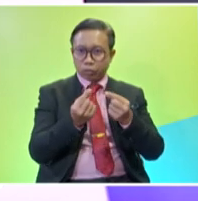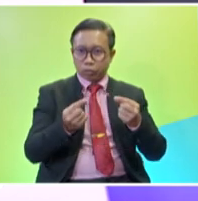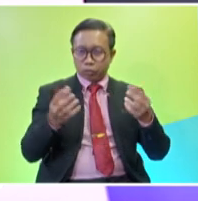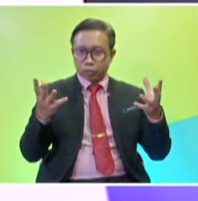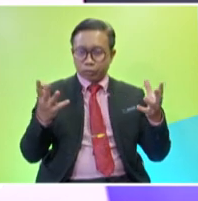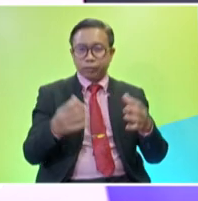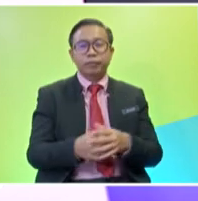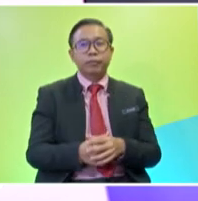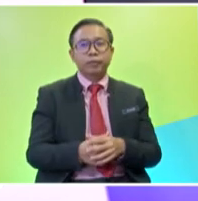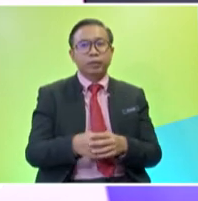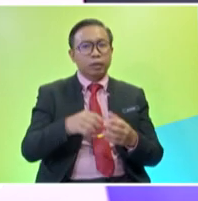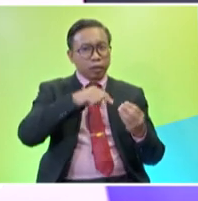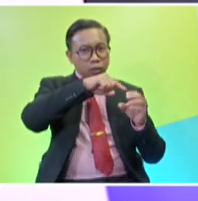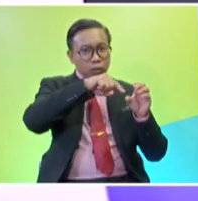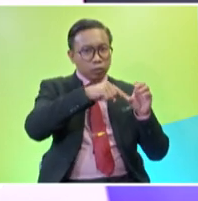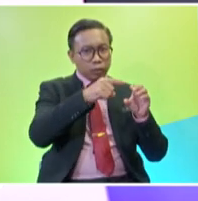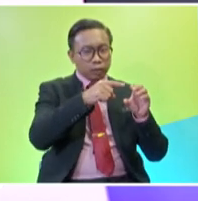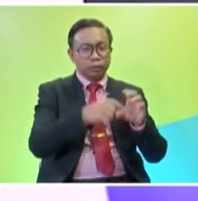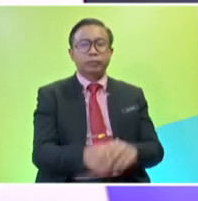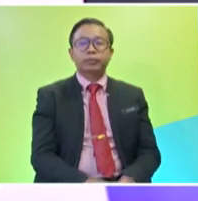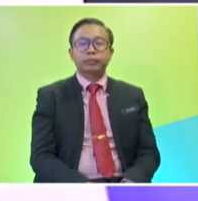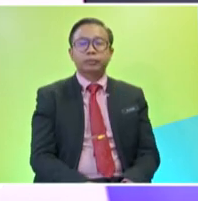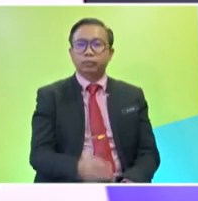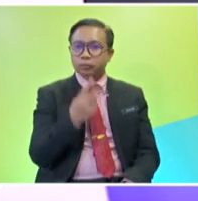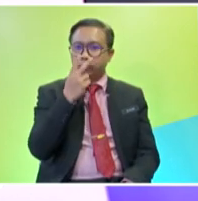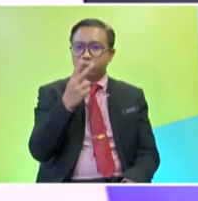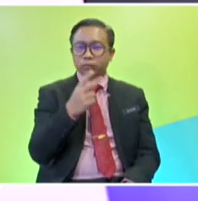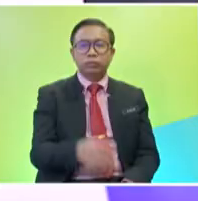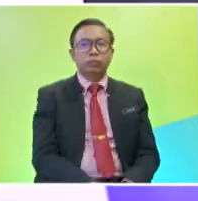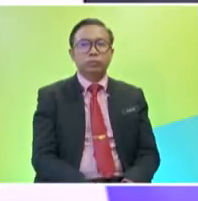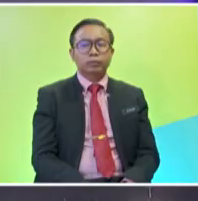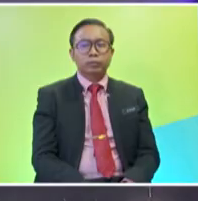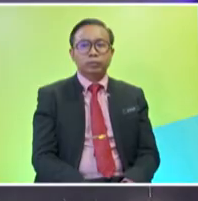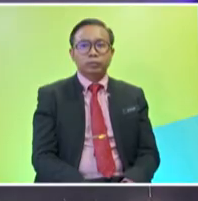lubang-lubang Oke nampak putih